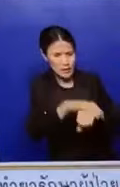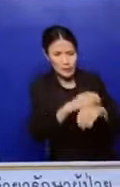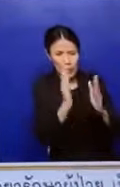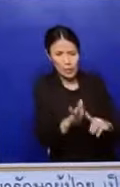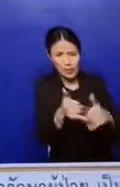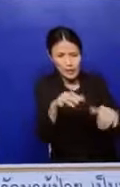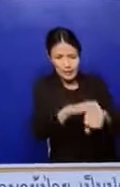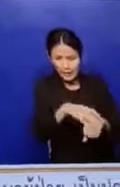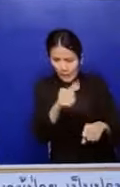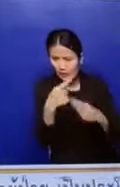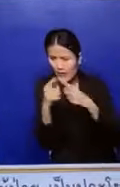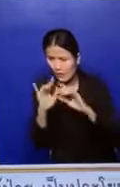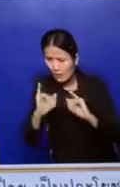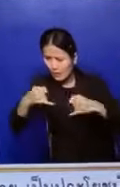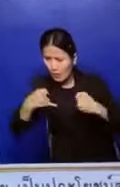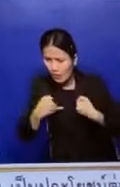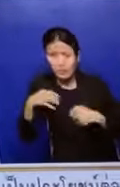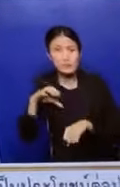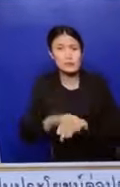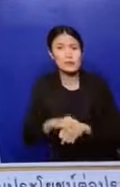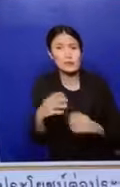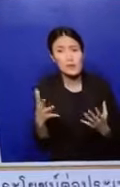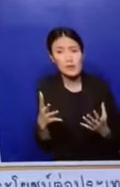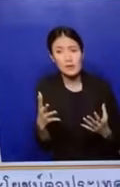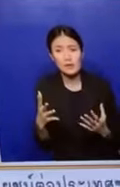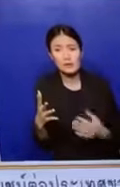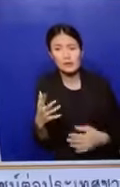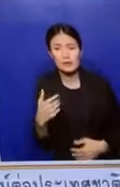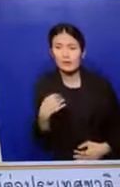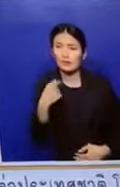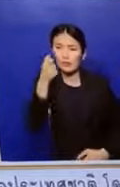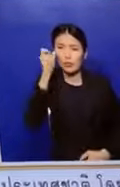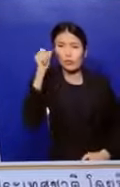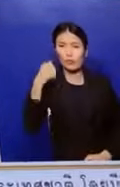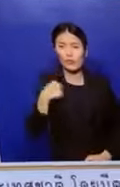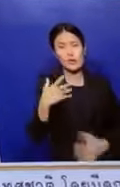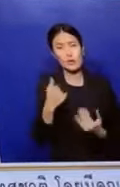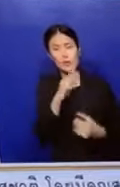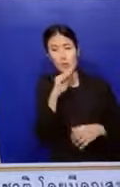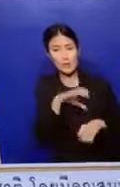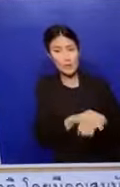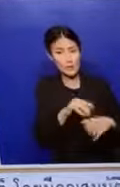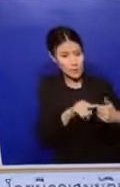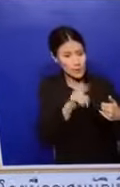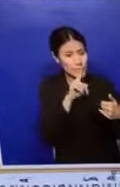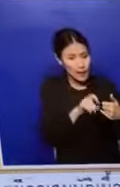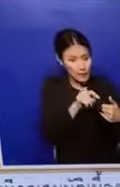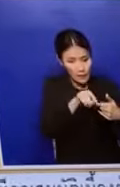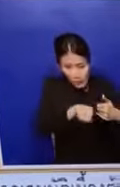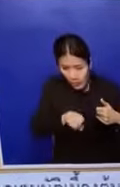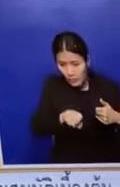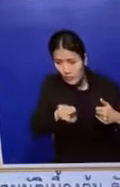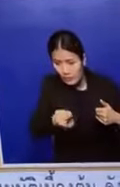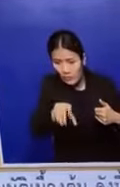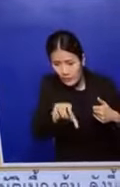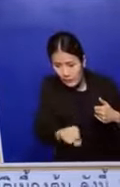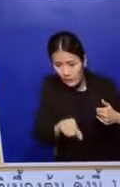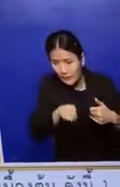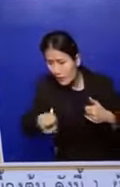จับรายที่หนึ่งนะที่กล่าวชื่อไปเมื่อกี้ก็สอบไปเจออะไรที่2ที่3ที่4ก็เจอเครือข่ายก็เล่นมันทั้งเครือข่าย